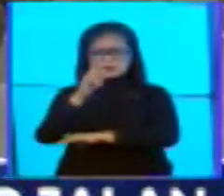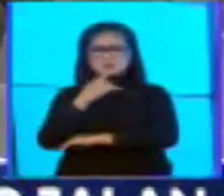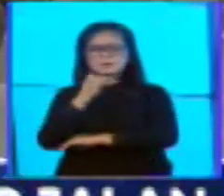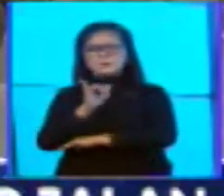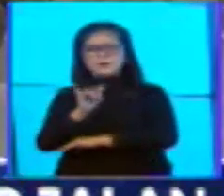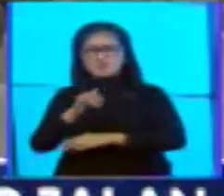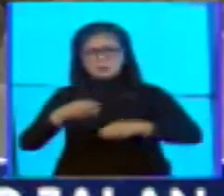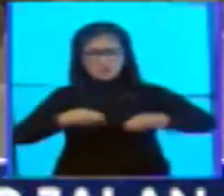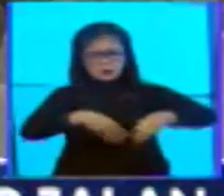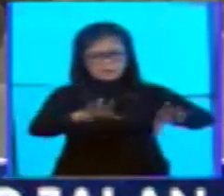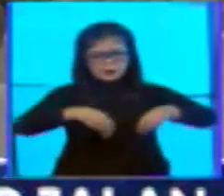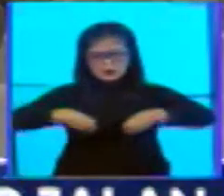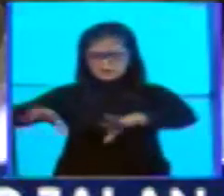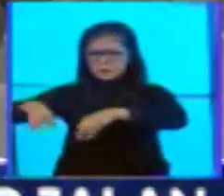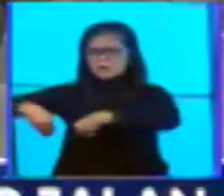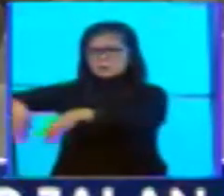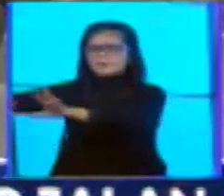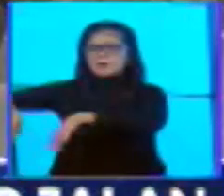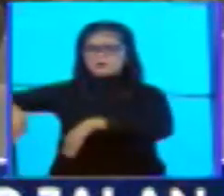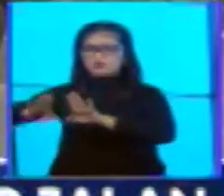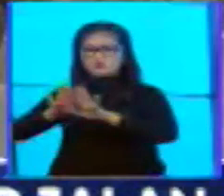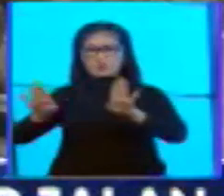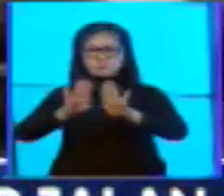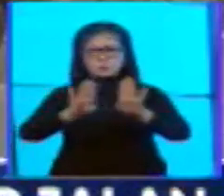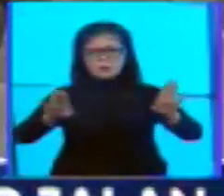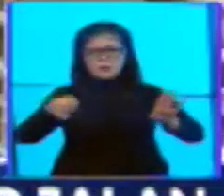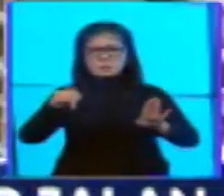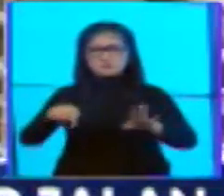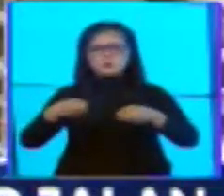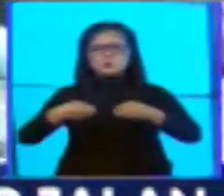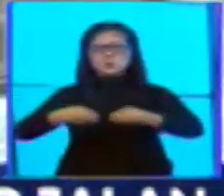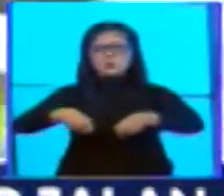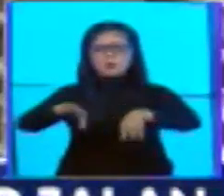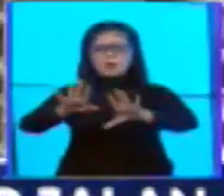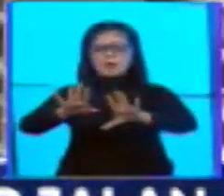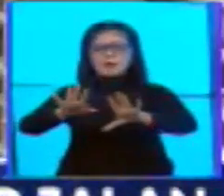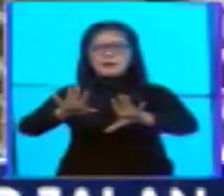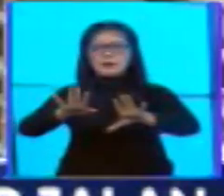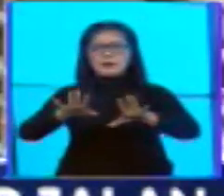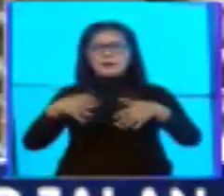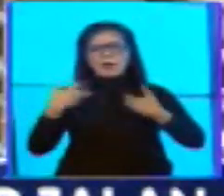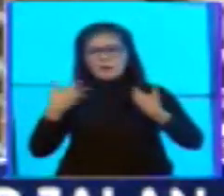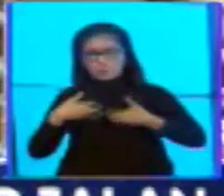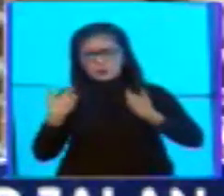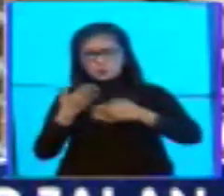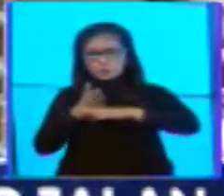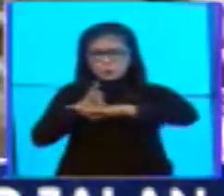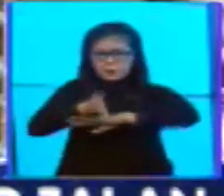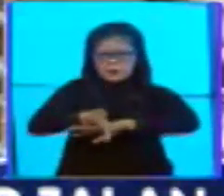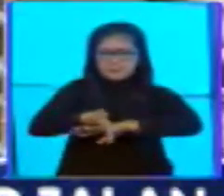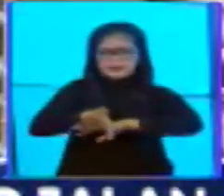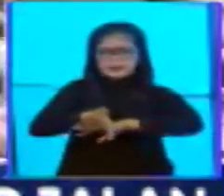digelar dan mereka merupakan mayoritas adalah pedagang hewan kurban musiman yang menjajakan aneka hewan